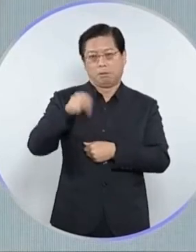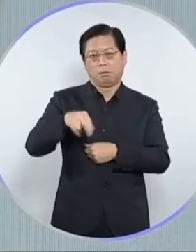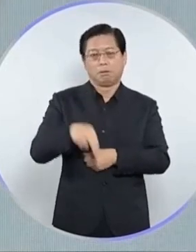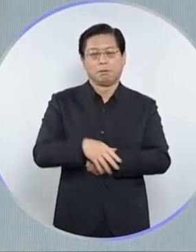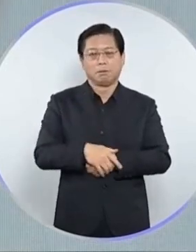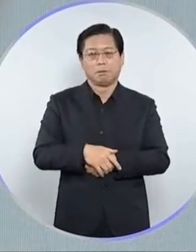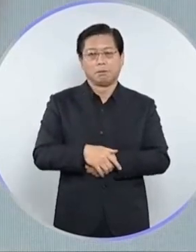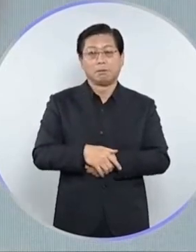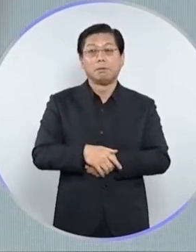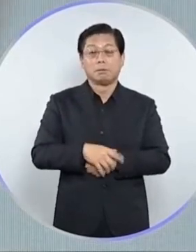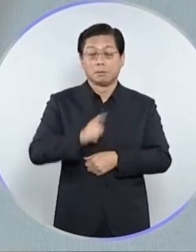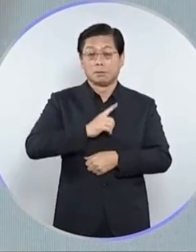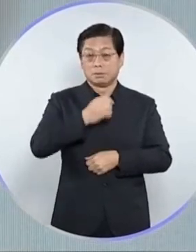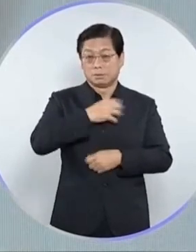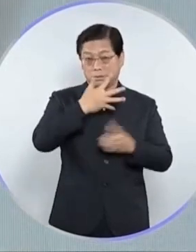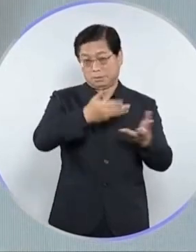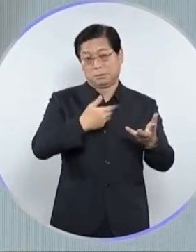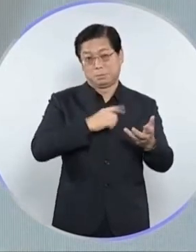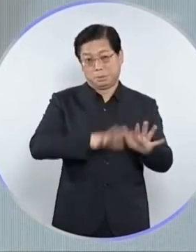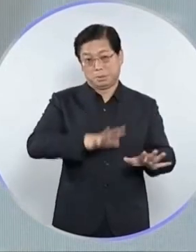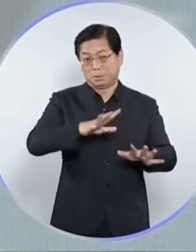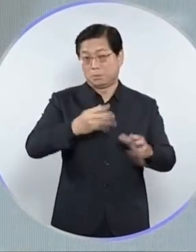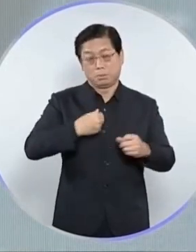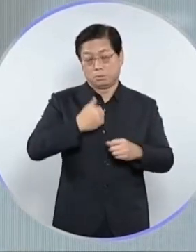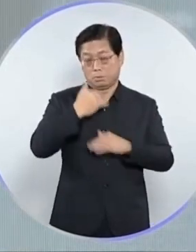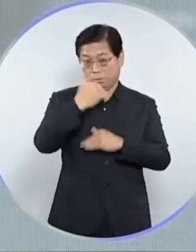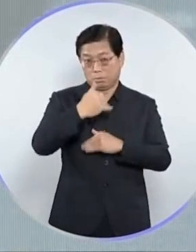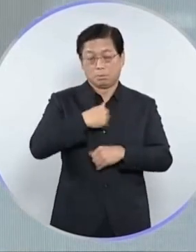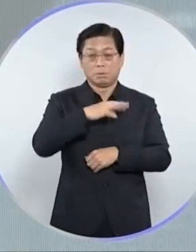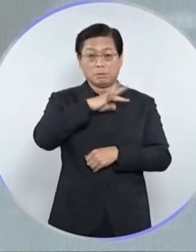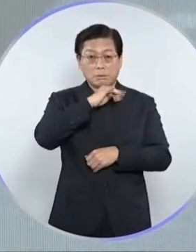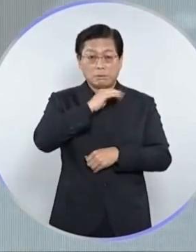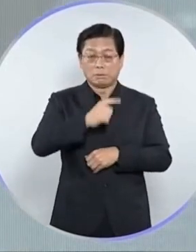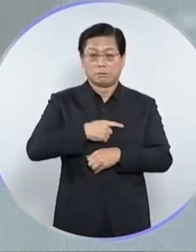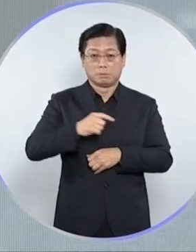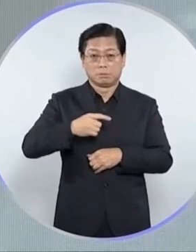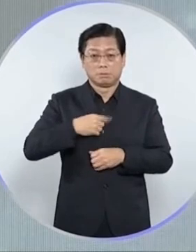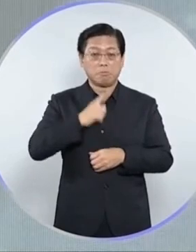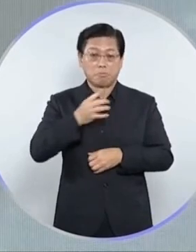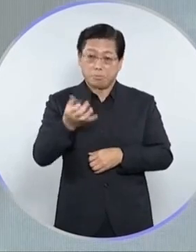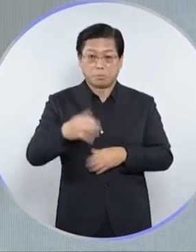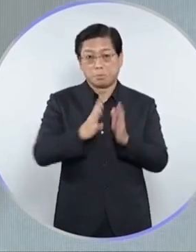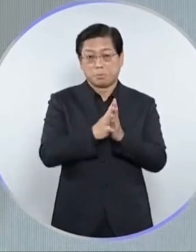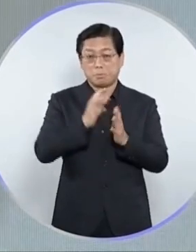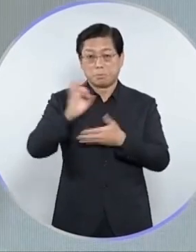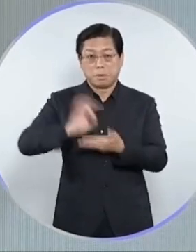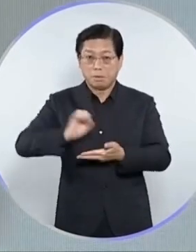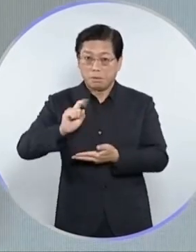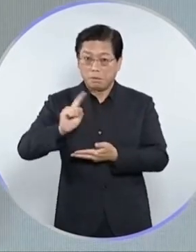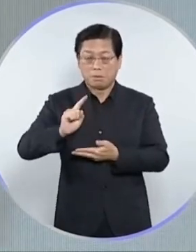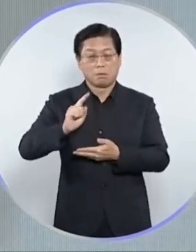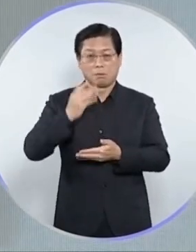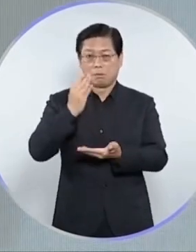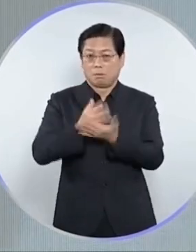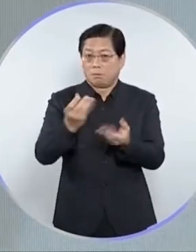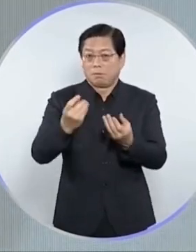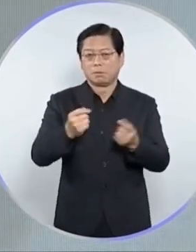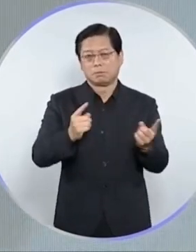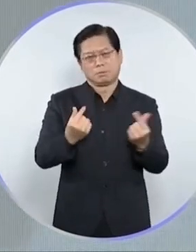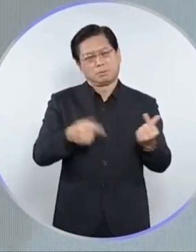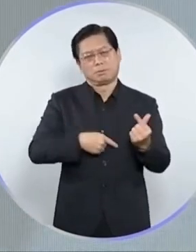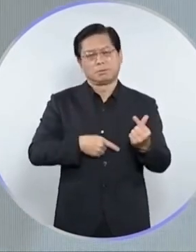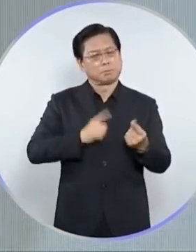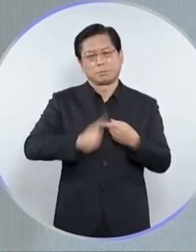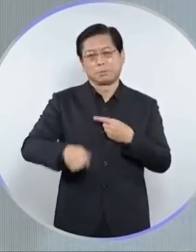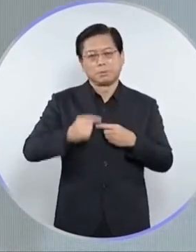做。你新青安贷款啊，不限年龄啊，不限所购啊，不排户，又没有转售的限制，这叫做行为